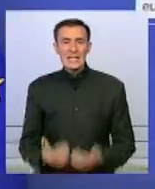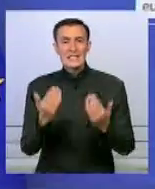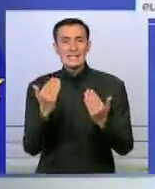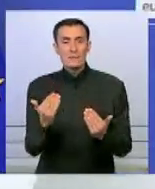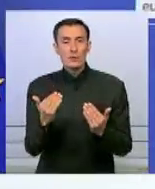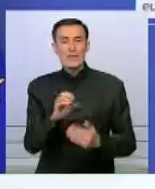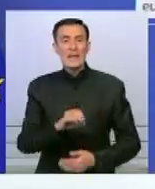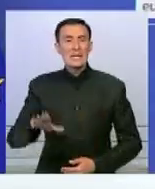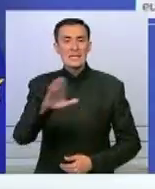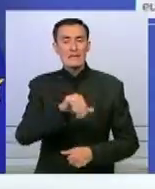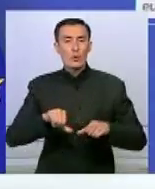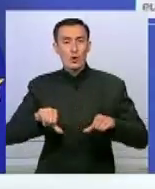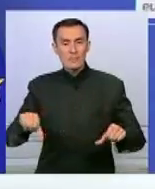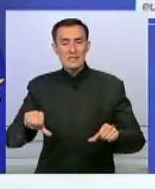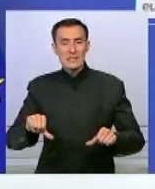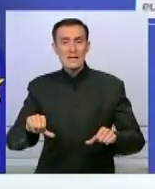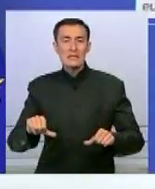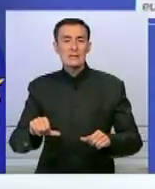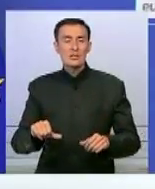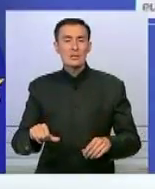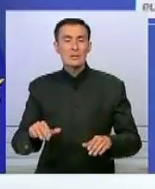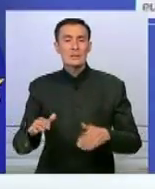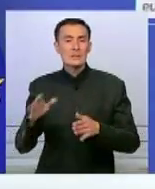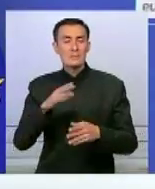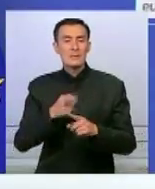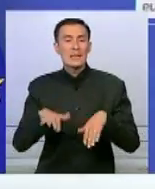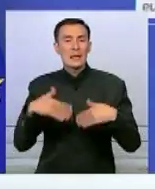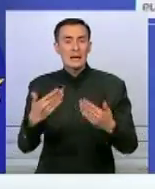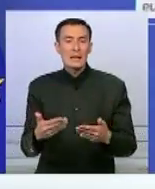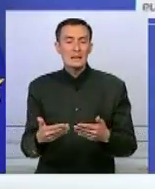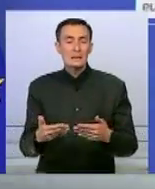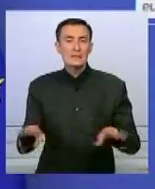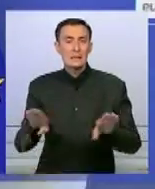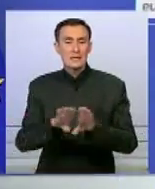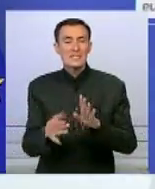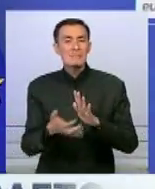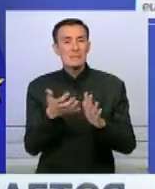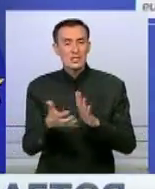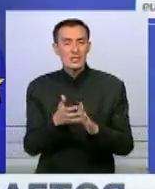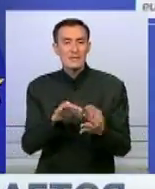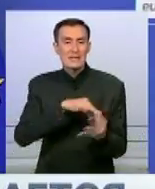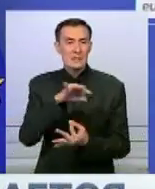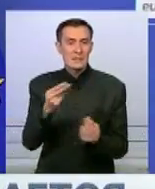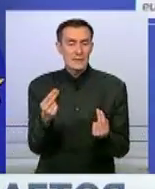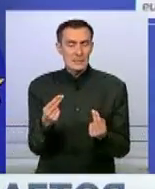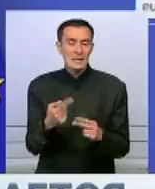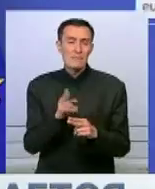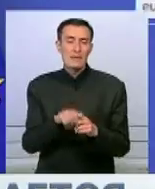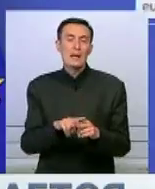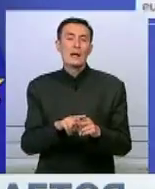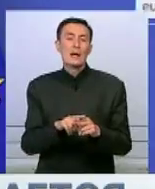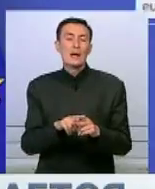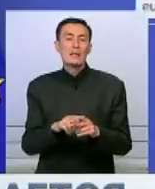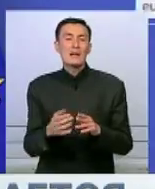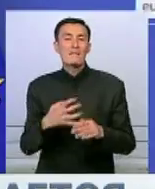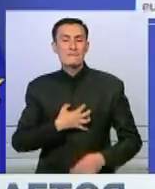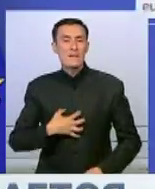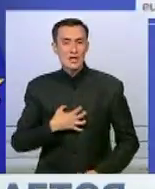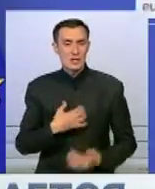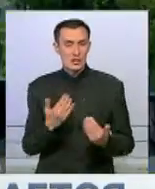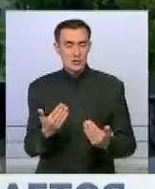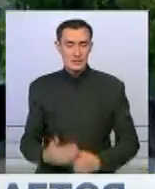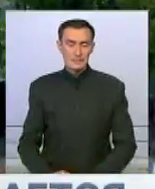Сегодня Еврокомиссия предлагает закрыть для Греции процедуру избыточного дефицита. Для этой страны и для всей еврозоны это важный